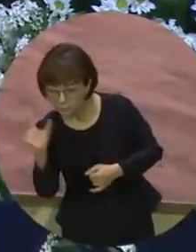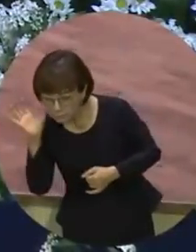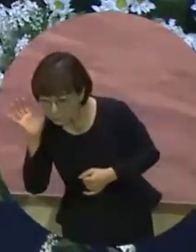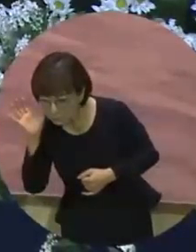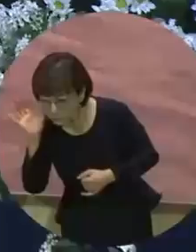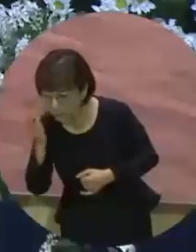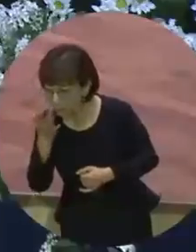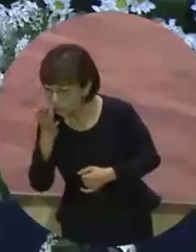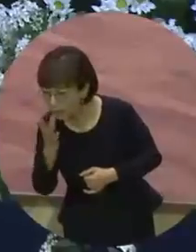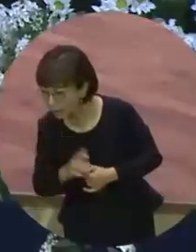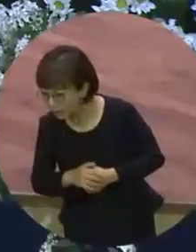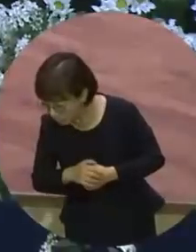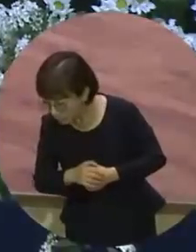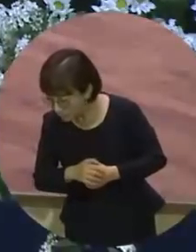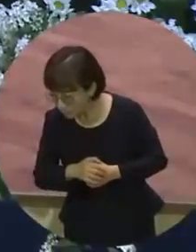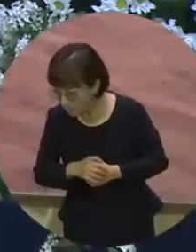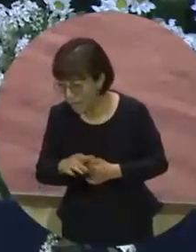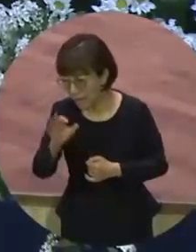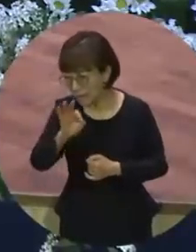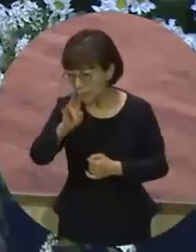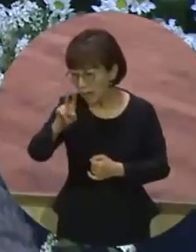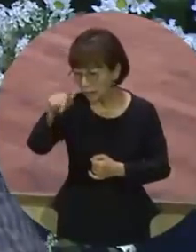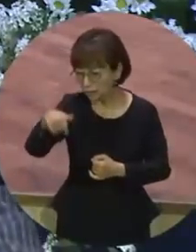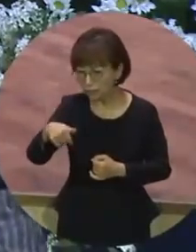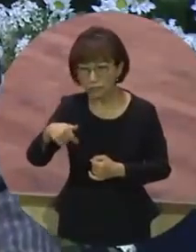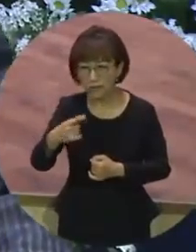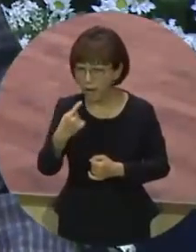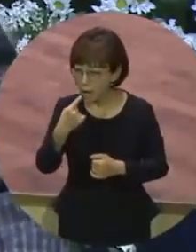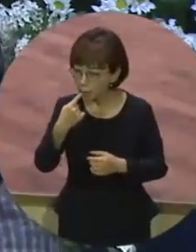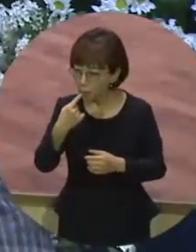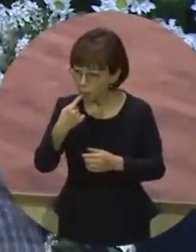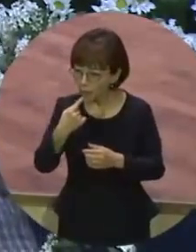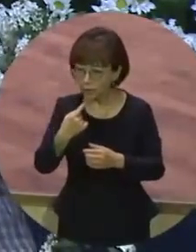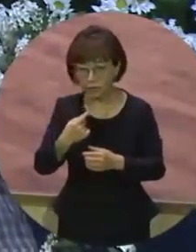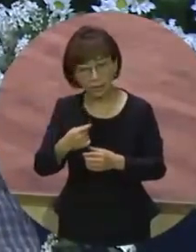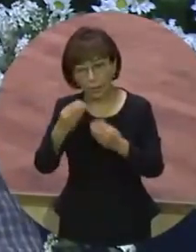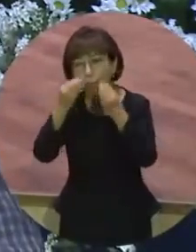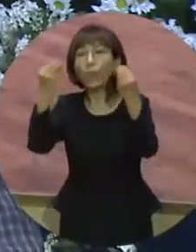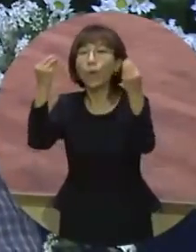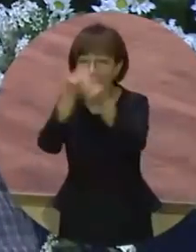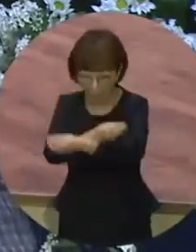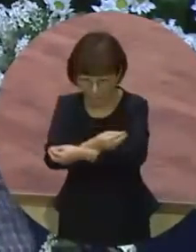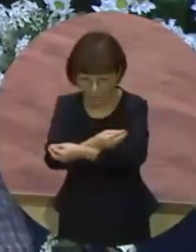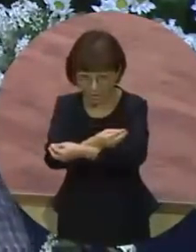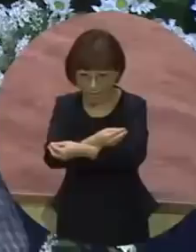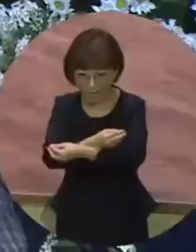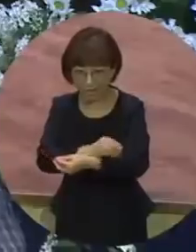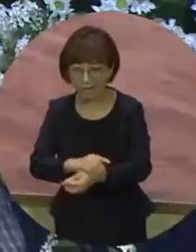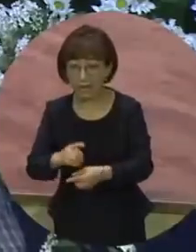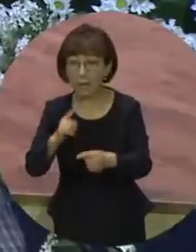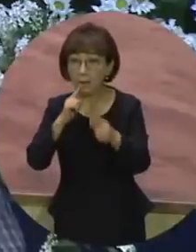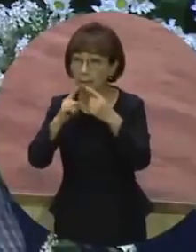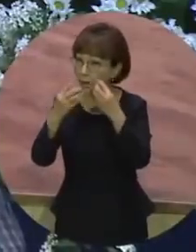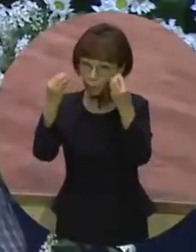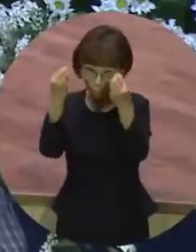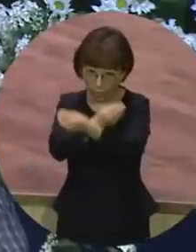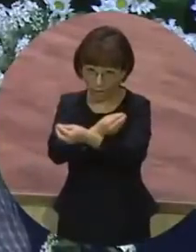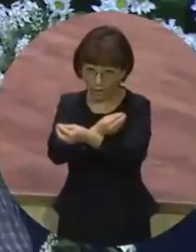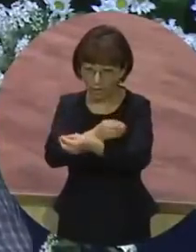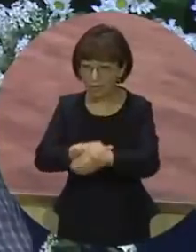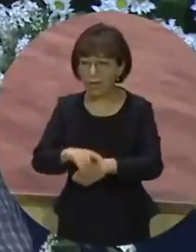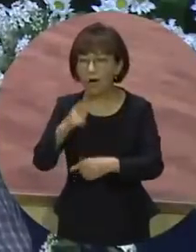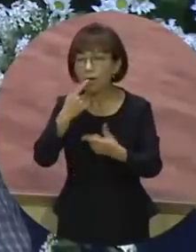이게요, 소통이 안 되면 이렇게 오해가 생긴단 말이에요. 하나님의 말씀을 받을 때 제대로 이해하고 받으시기